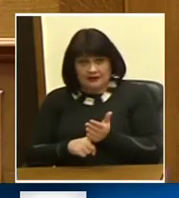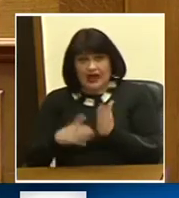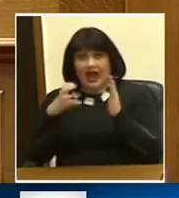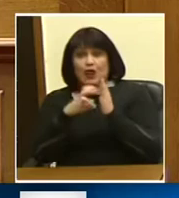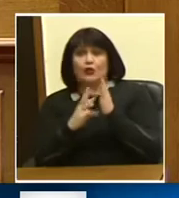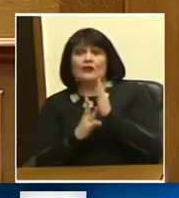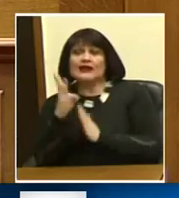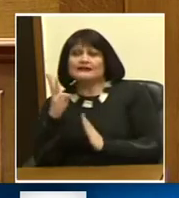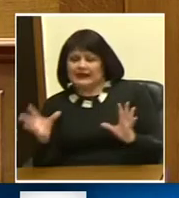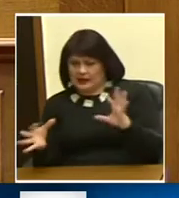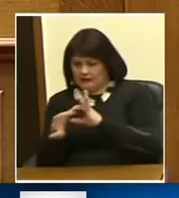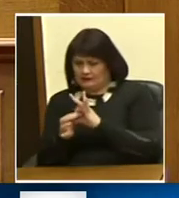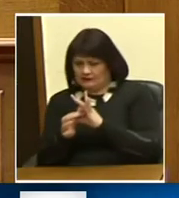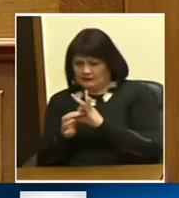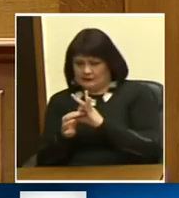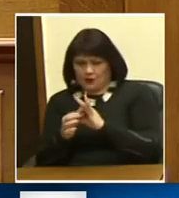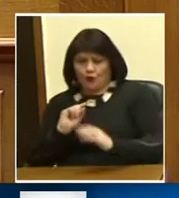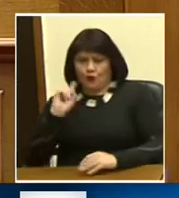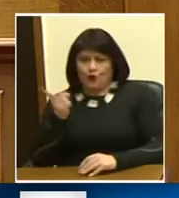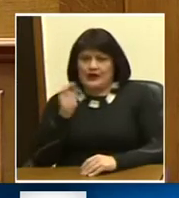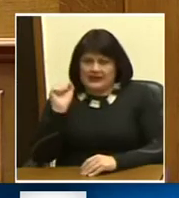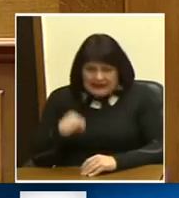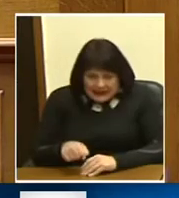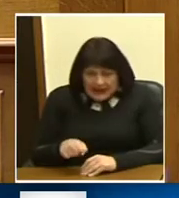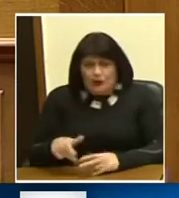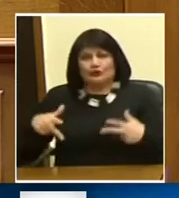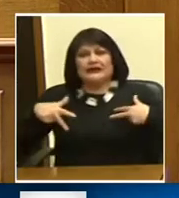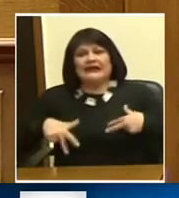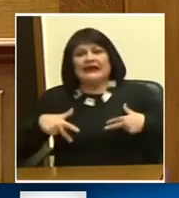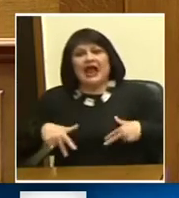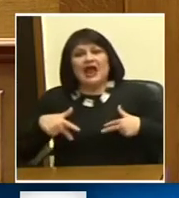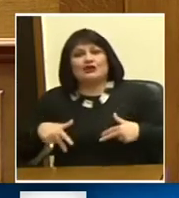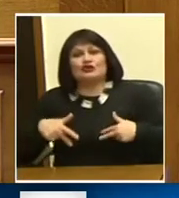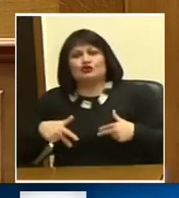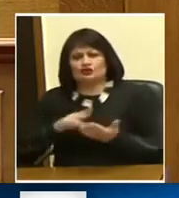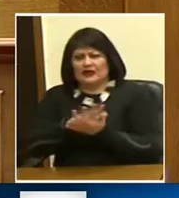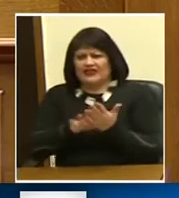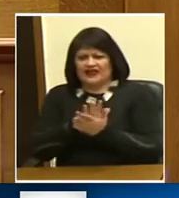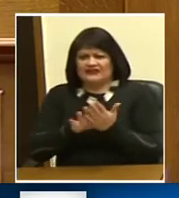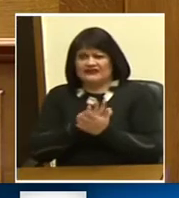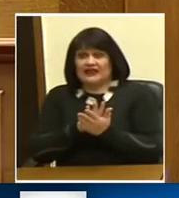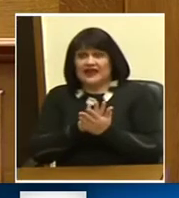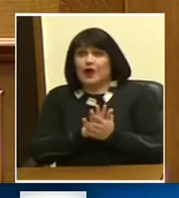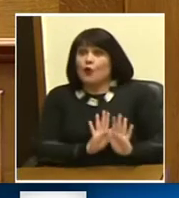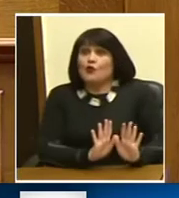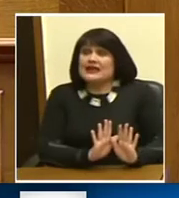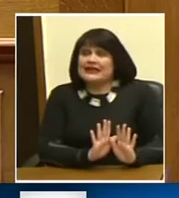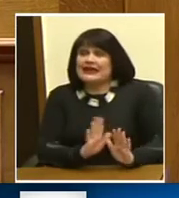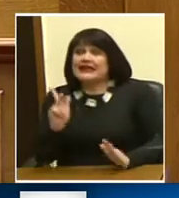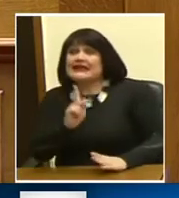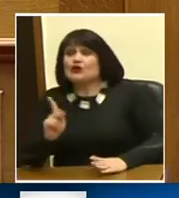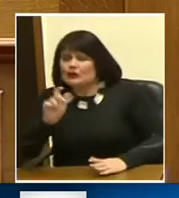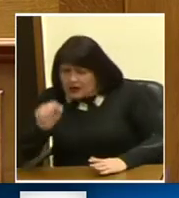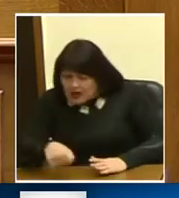13 να συνενέσουμε όλοι ότι το κράτος δεν θρησκεύεται, η κοινωνία θρησκεύεται ή δεν